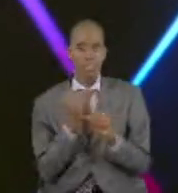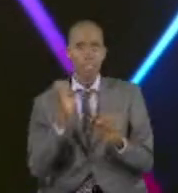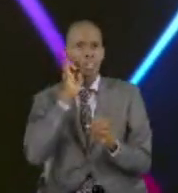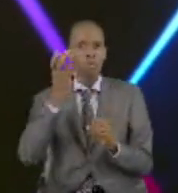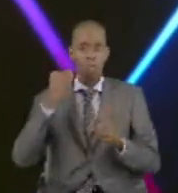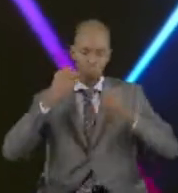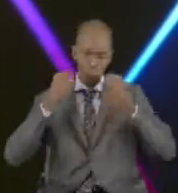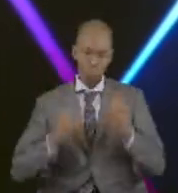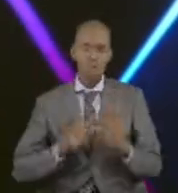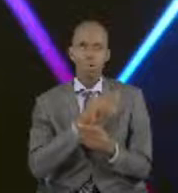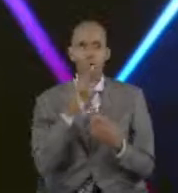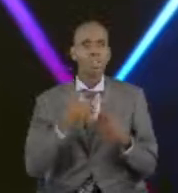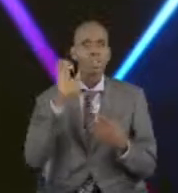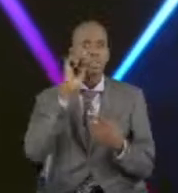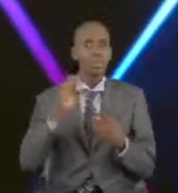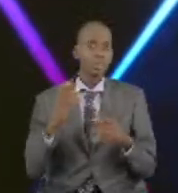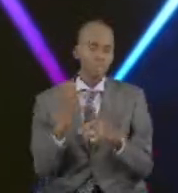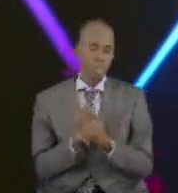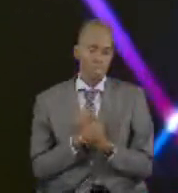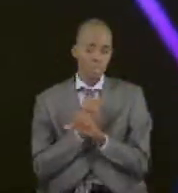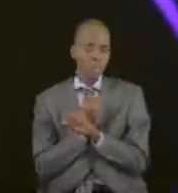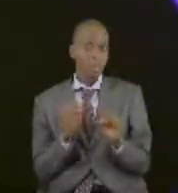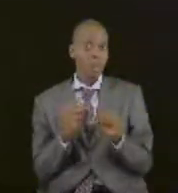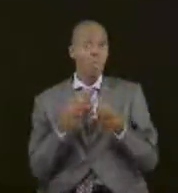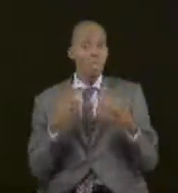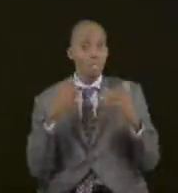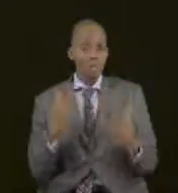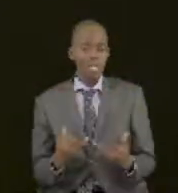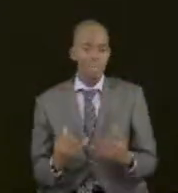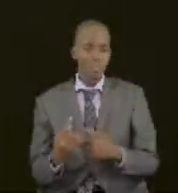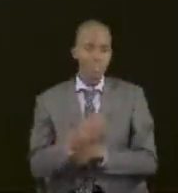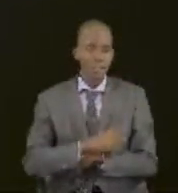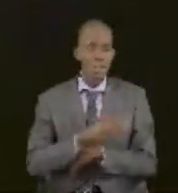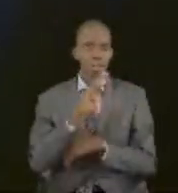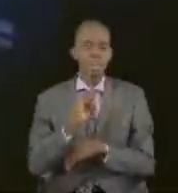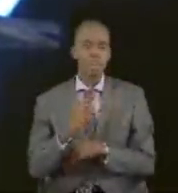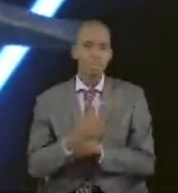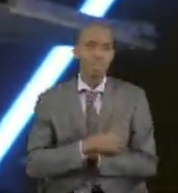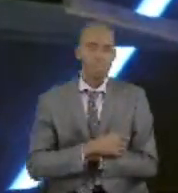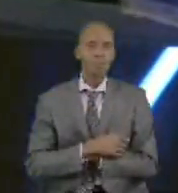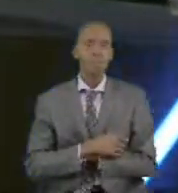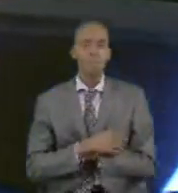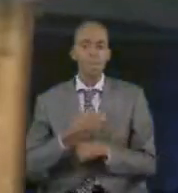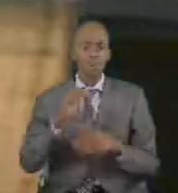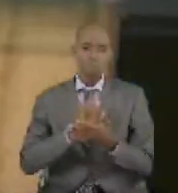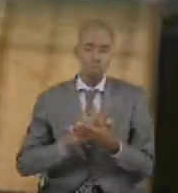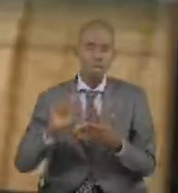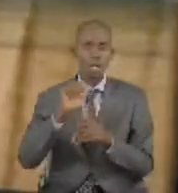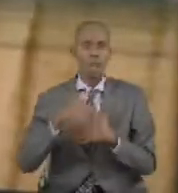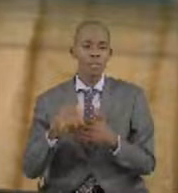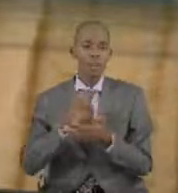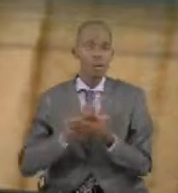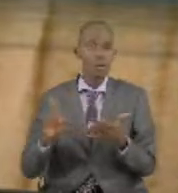converti. Il était fort quand il était sauvé. Maintenant, jour après jour, semaine après semaine, en tout